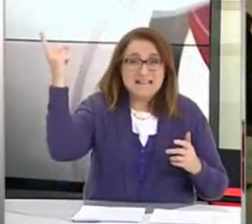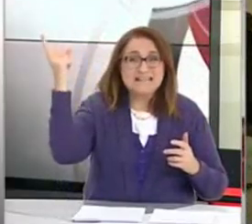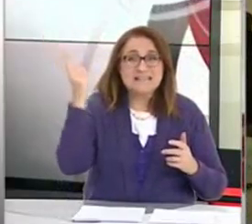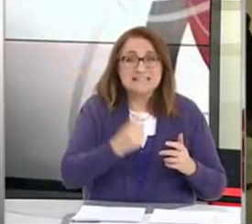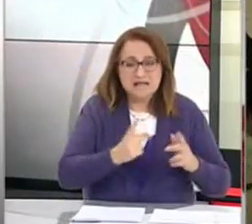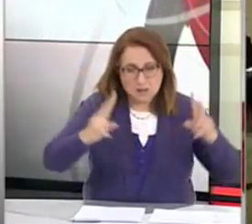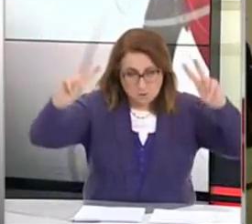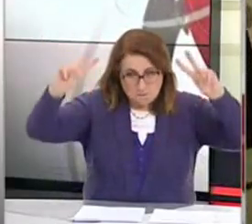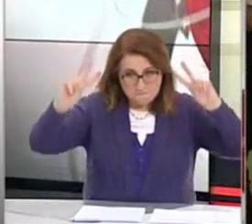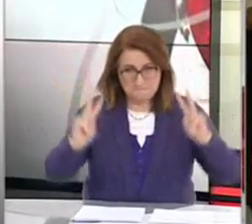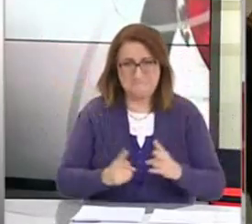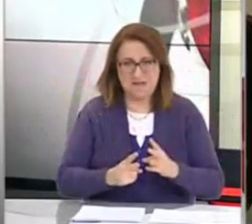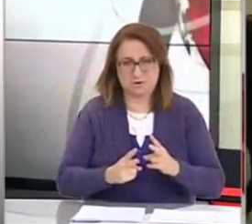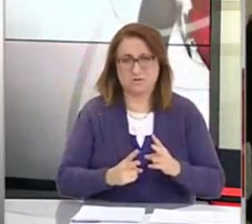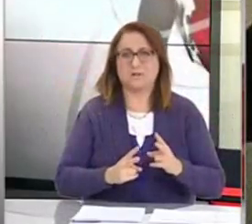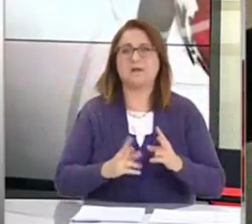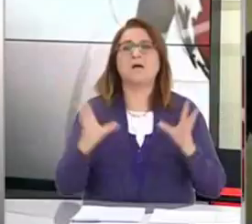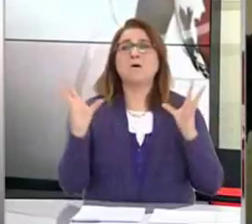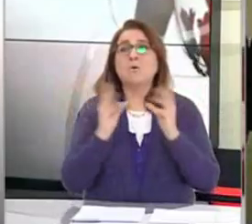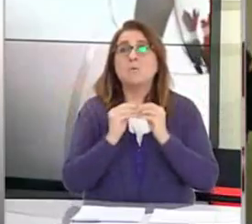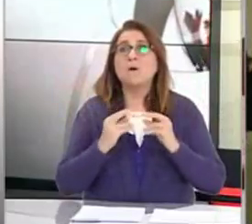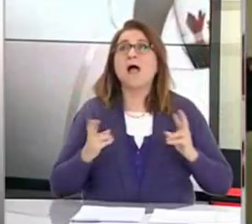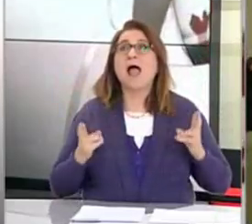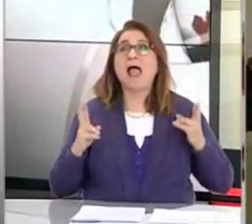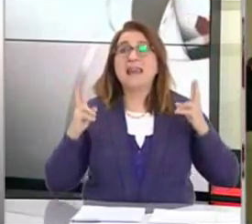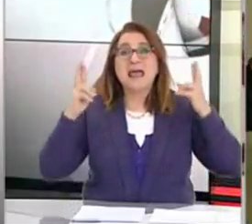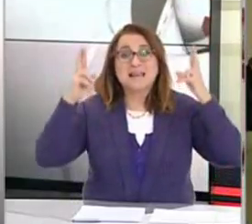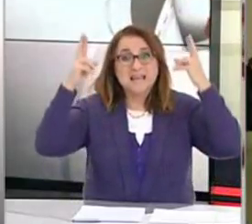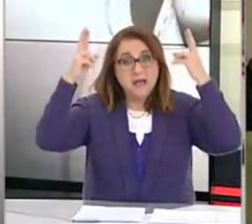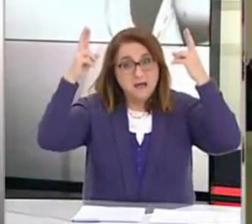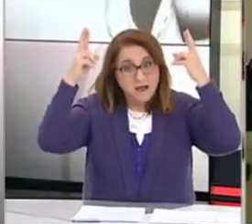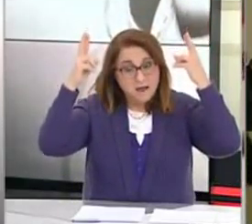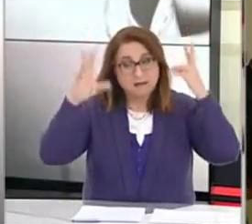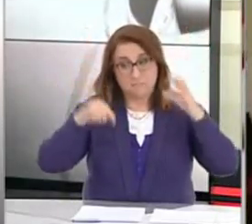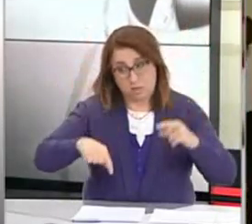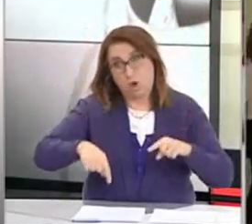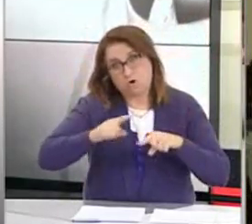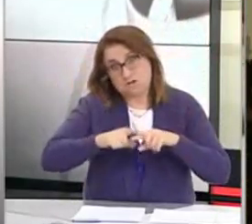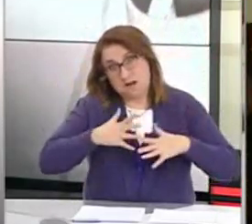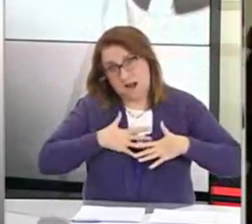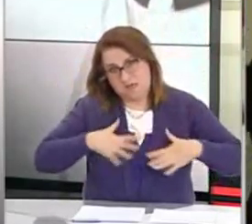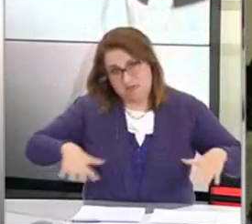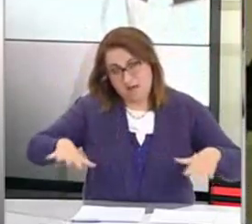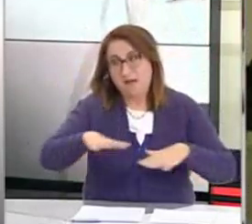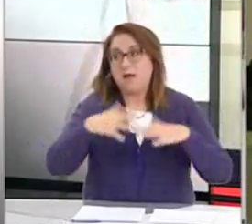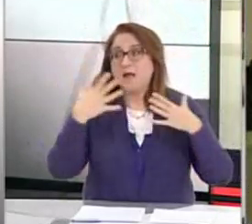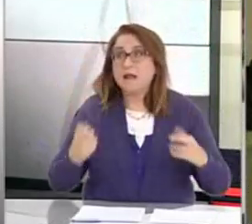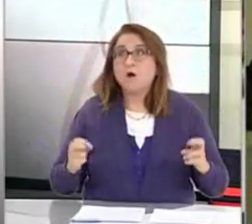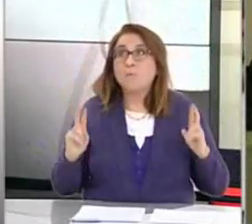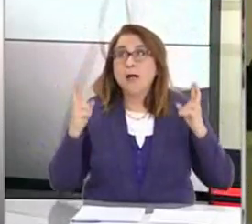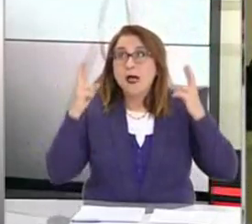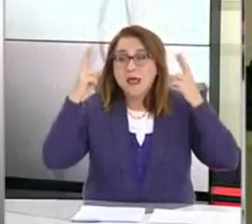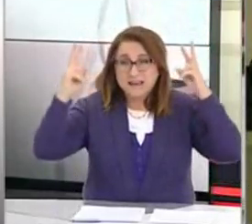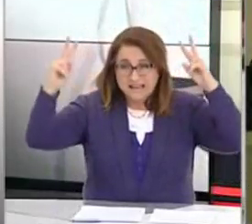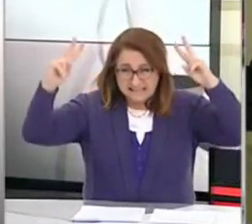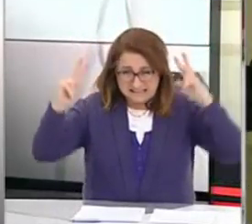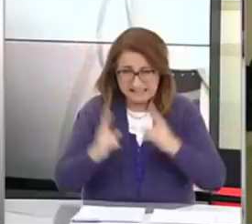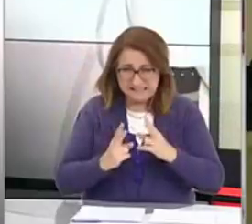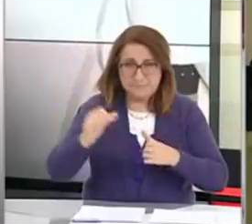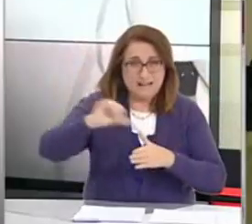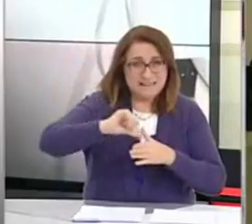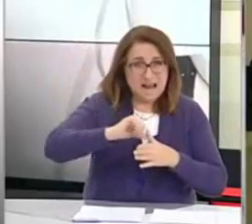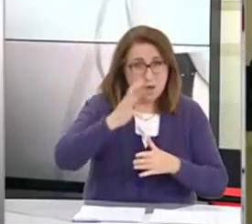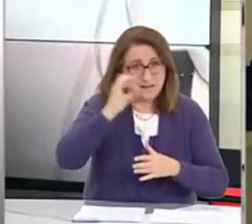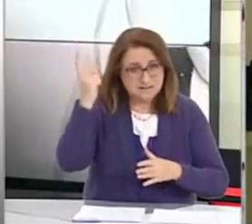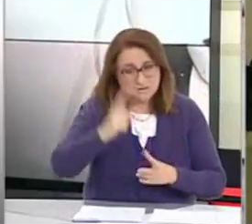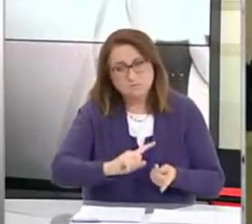παραγόμενης ενέργειας για την κάλυψη των αναγκών μας στην Ελλάδα από ανανεώσιμες πηγές ενέργειας. Άλλωστε, η Ελλάδα είναι